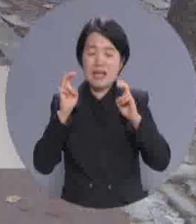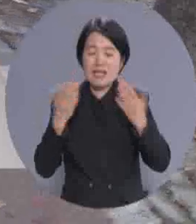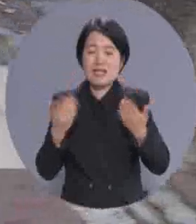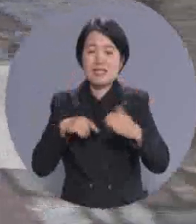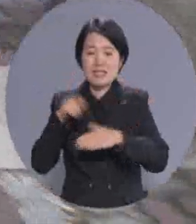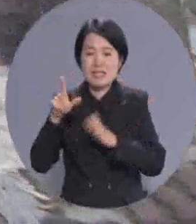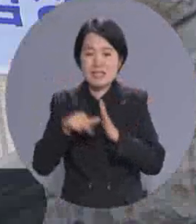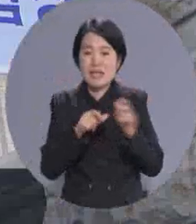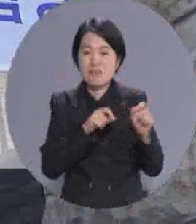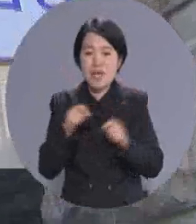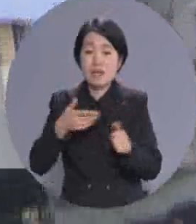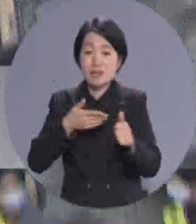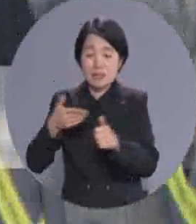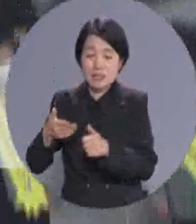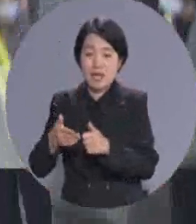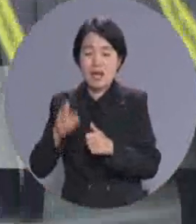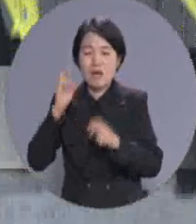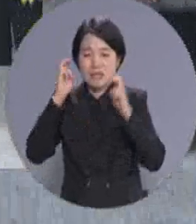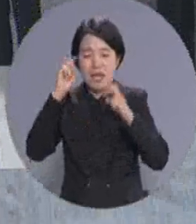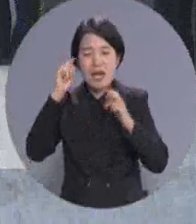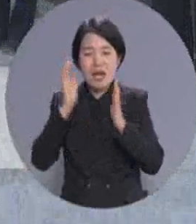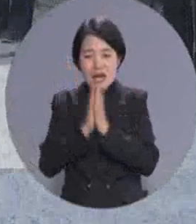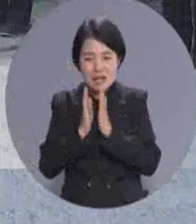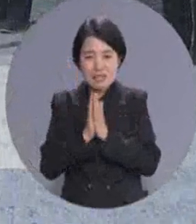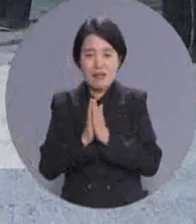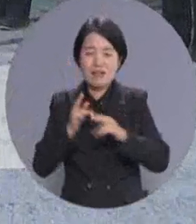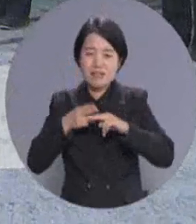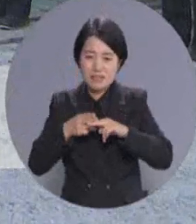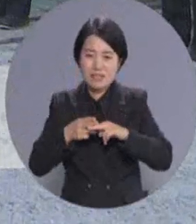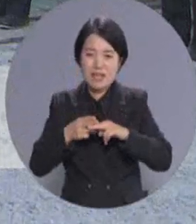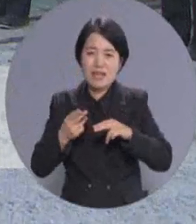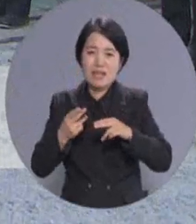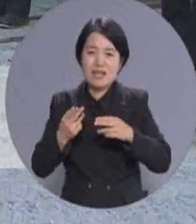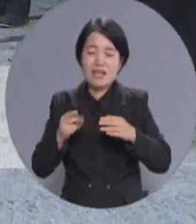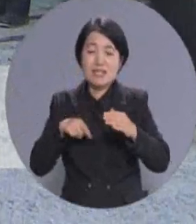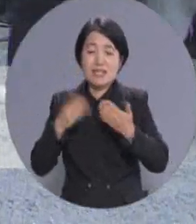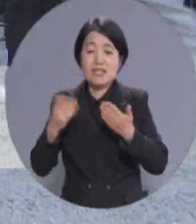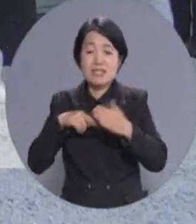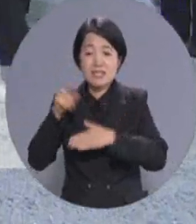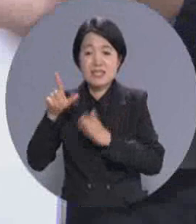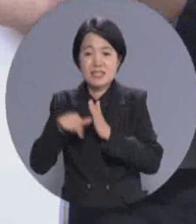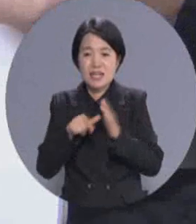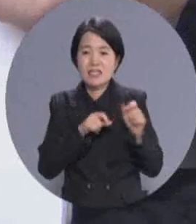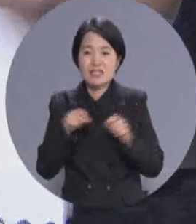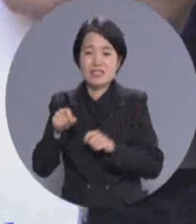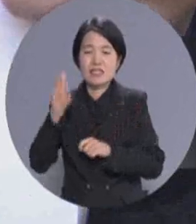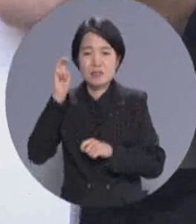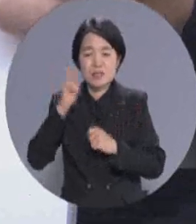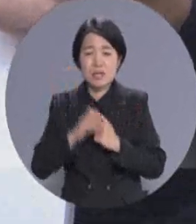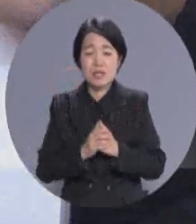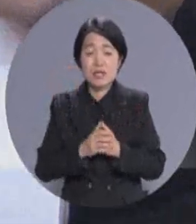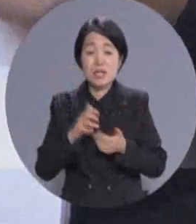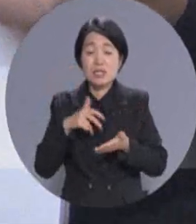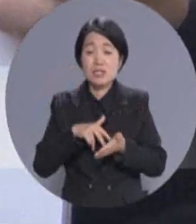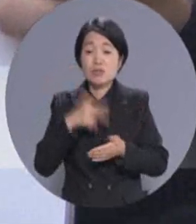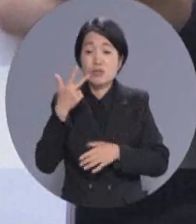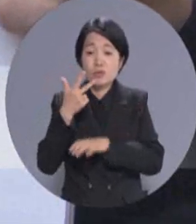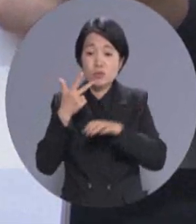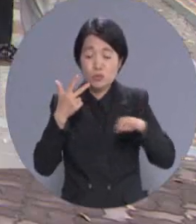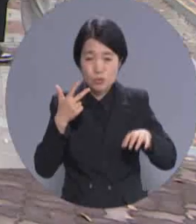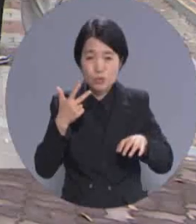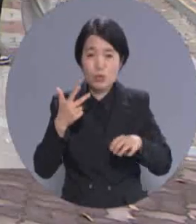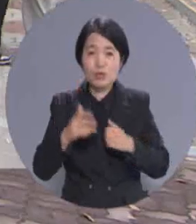재량에 따라 출근 시간을 조절할 예정입니다 또 수능 시험이 치러지는 전남 7개 시군 46개 학교 주변